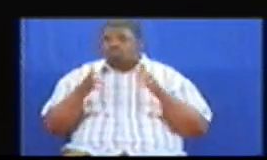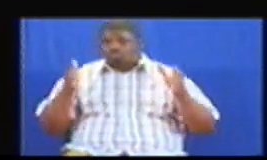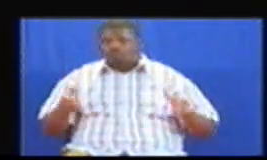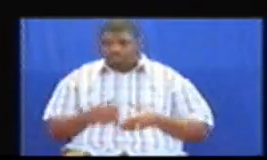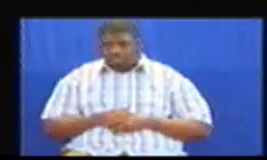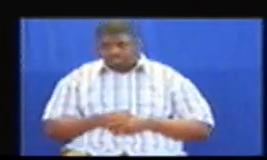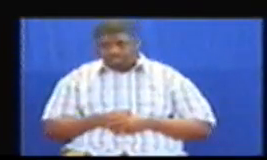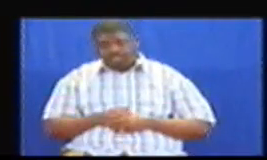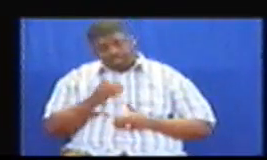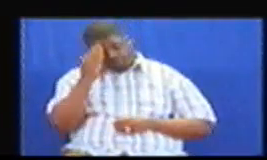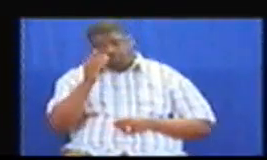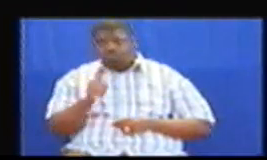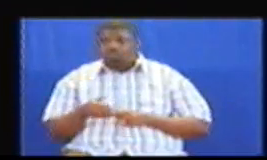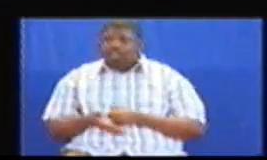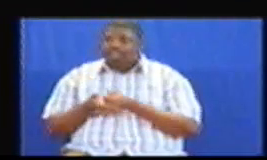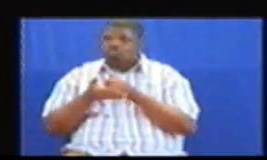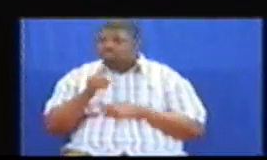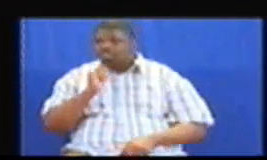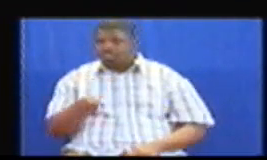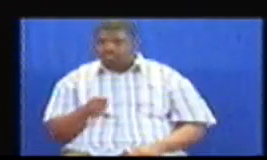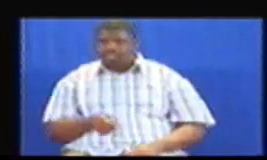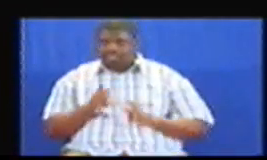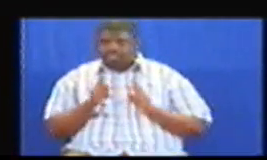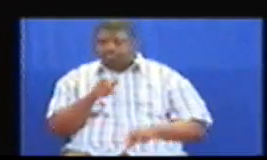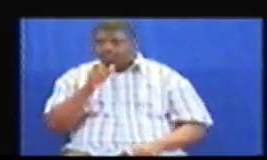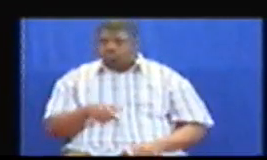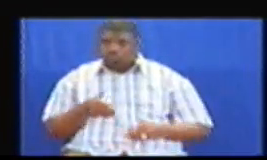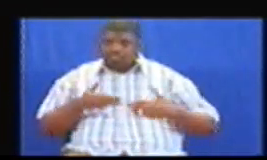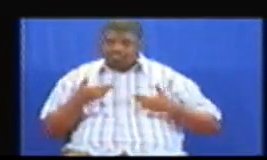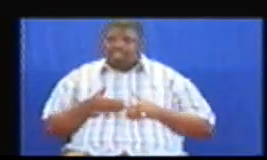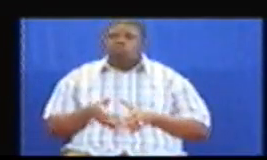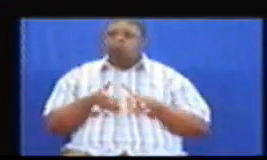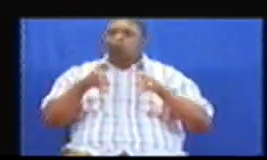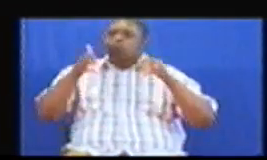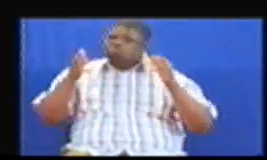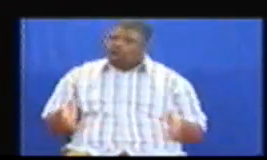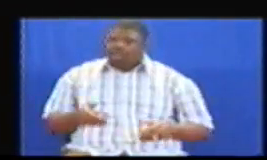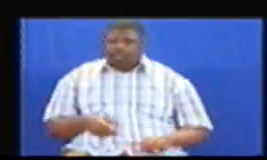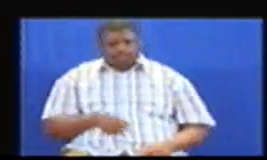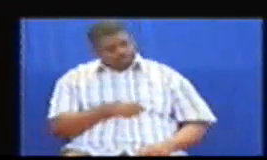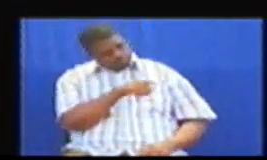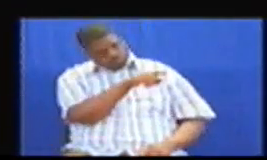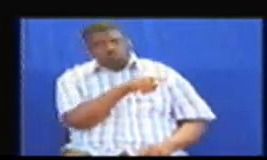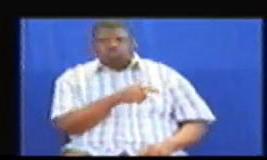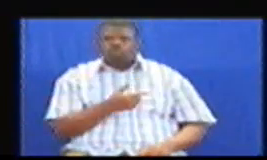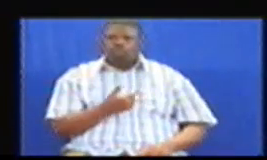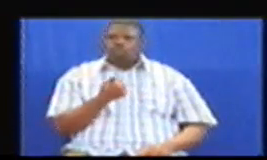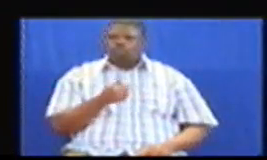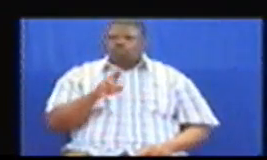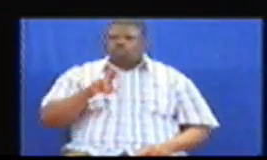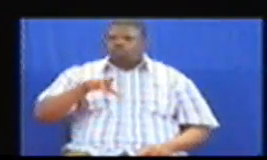Kumbe Mungu alijua atakuwa naibu speaker. Kwa kama kuna mtu nina fahari naye kubwa ni Tulia